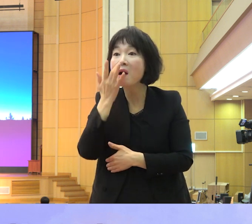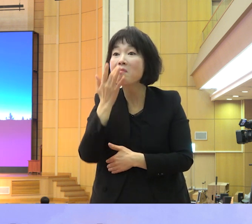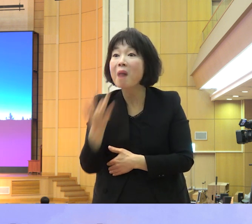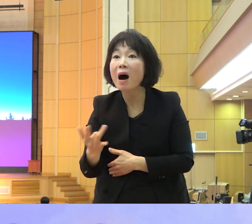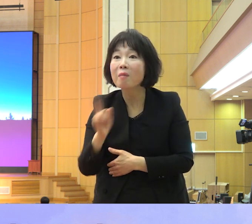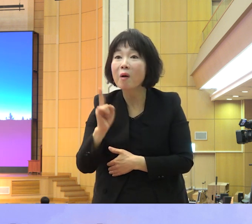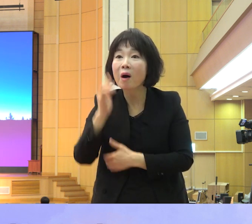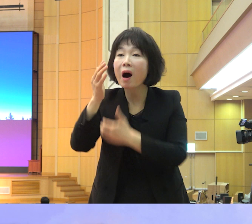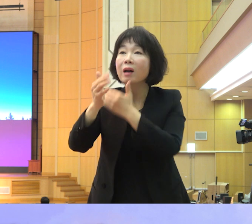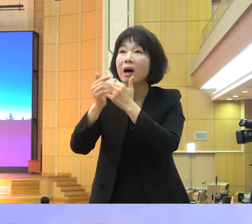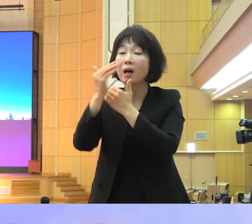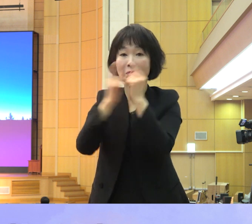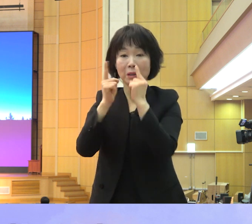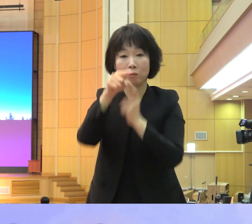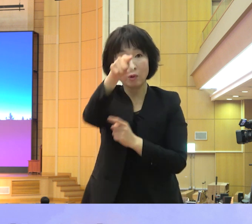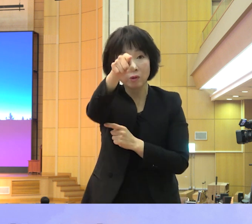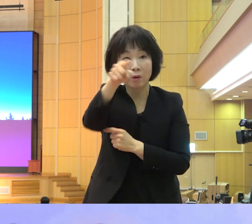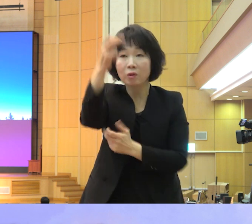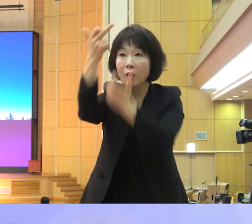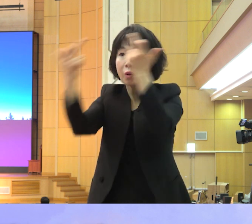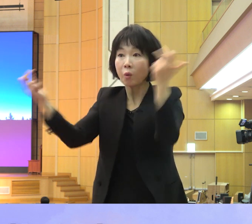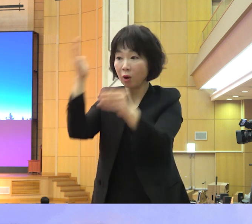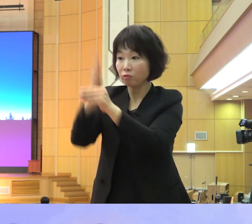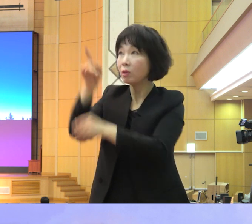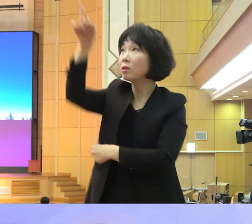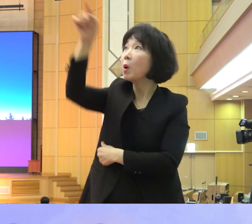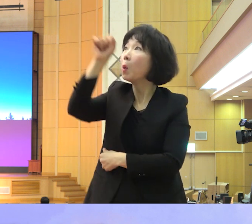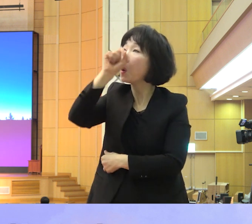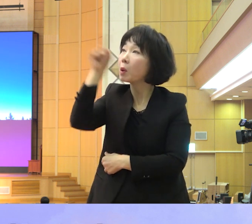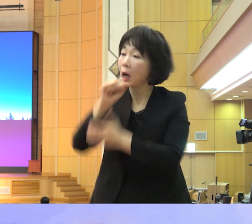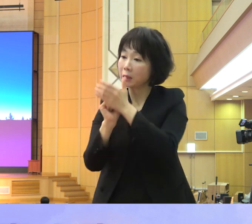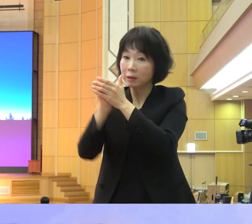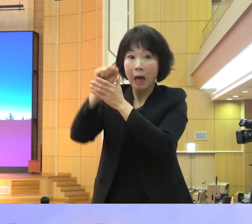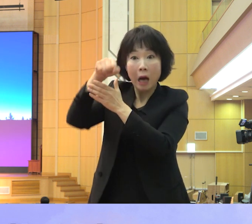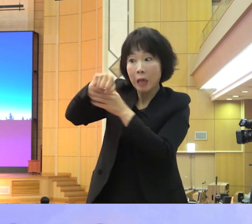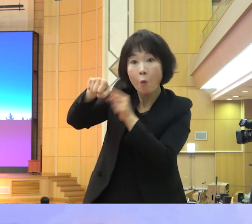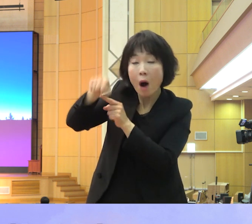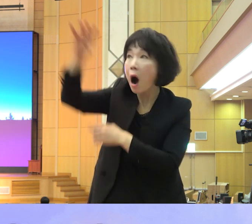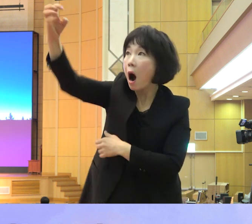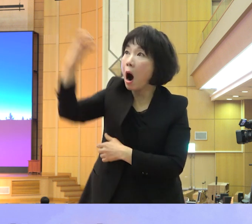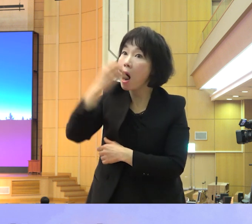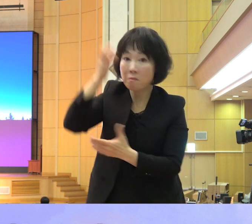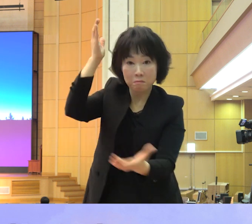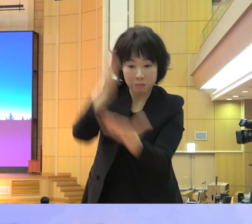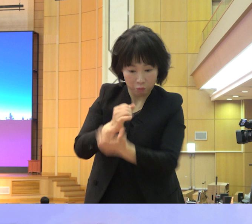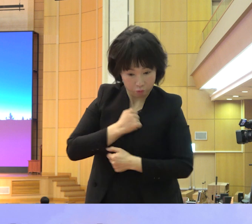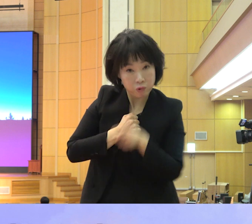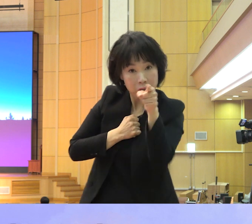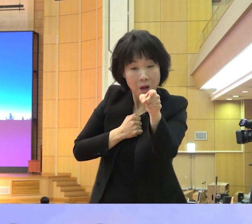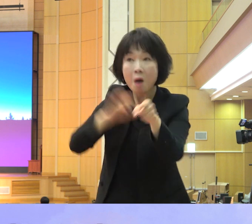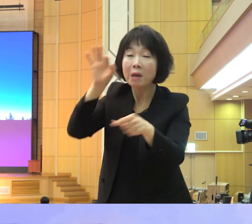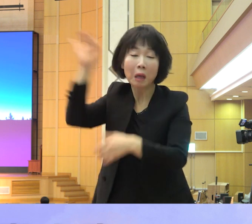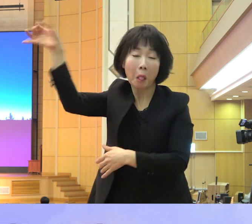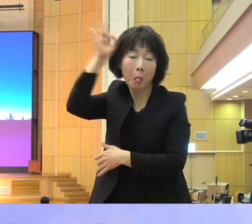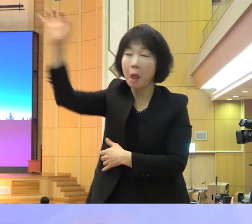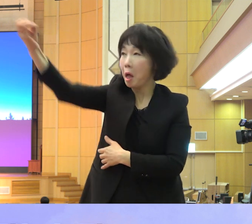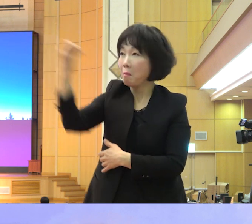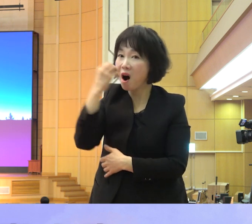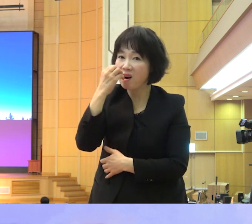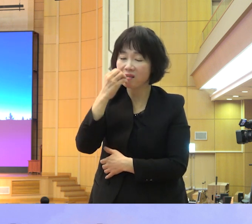말씀에 동산 중앙에는 선과 악을 알게 나무의 실과를 따먹지 마라. 따먹나는 정령